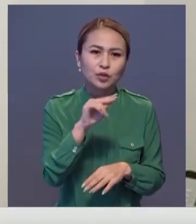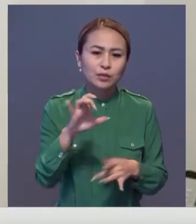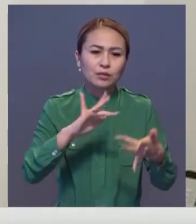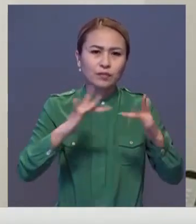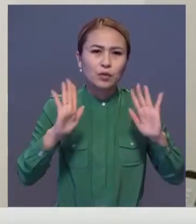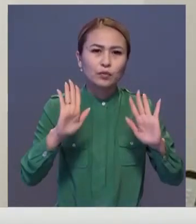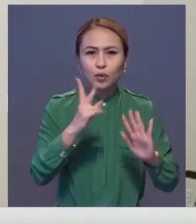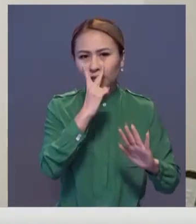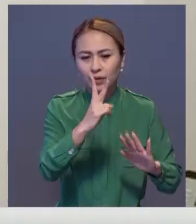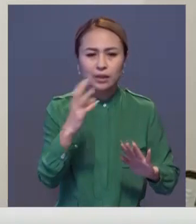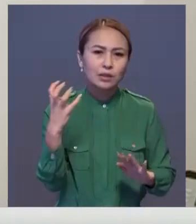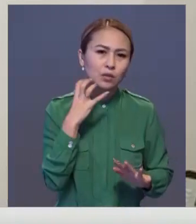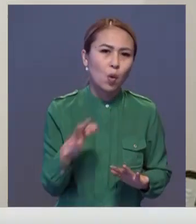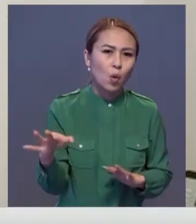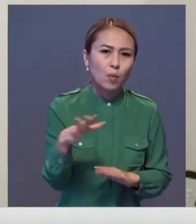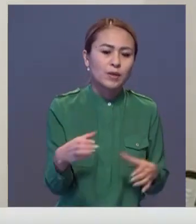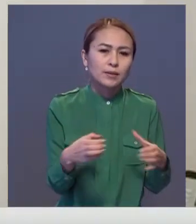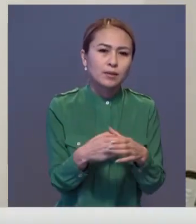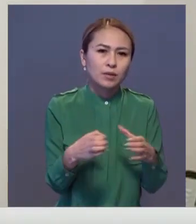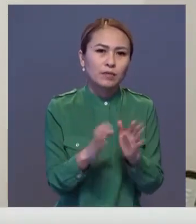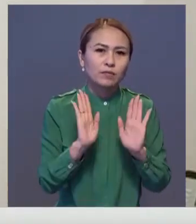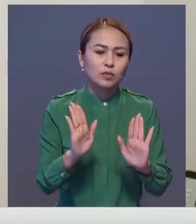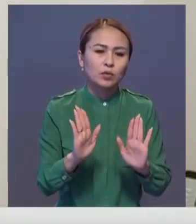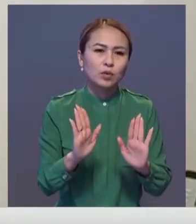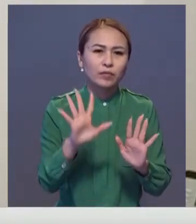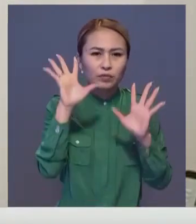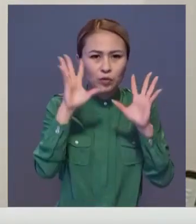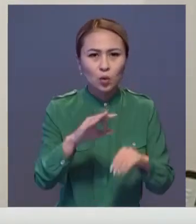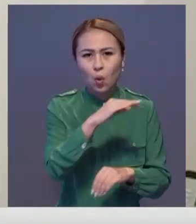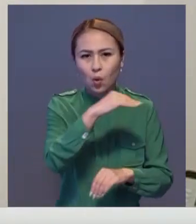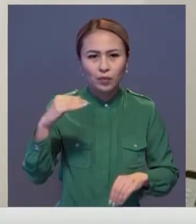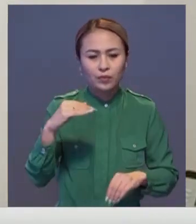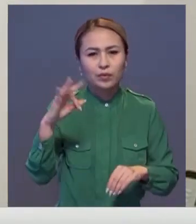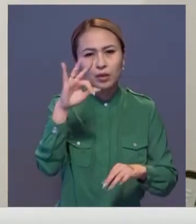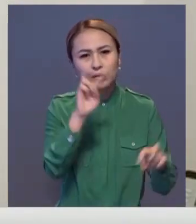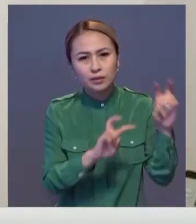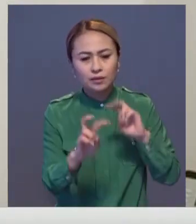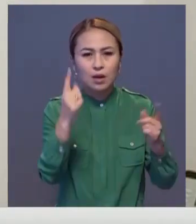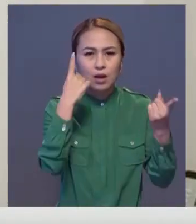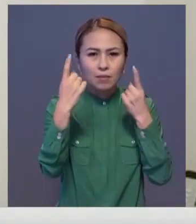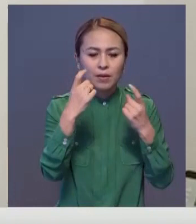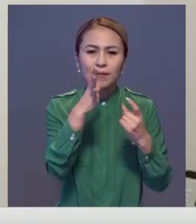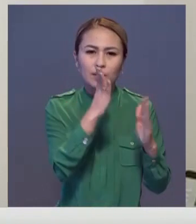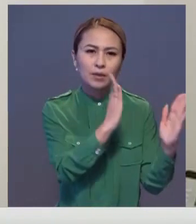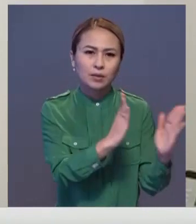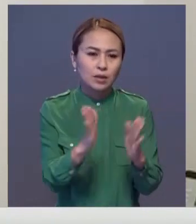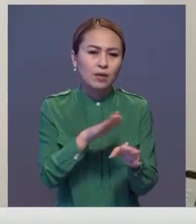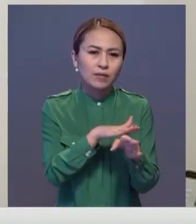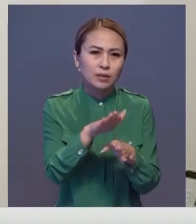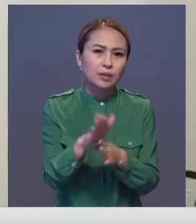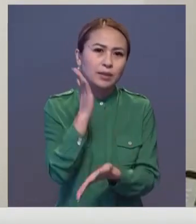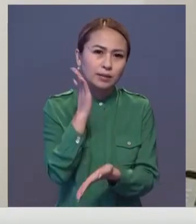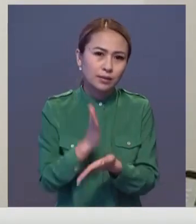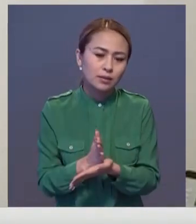сайтында, Қызылорда облысы департаментінің ресми сайтында барлық іздестіру жұмыстары туралы ақпараттар уақытылы орналастырылуда, және